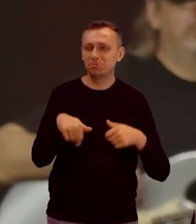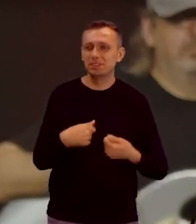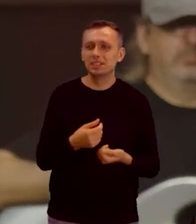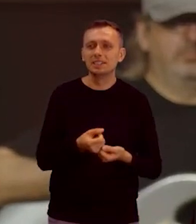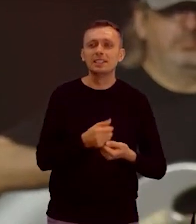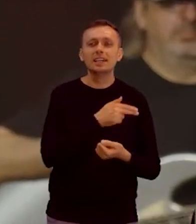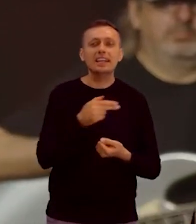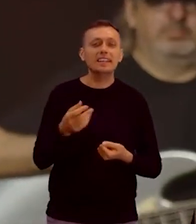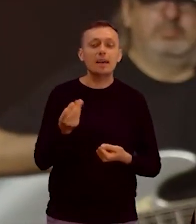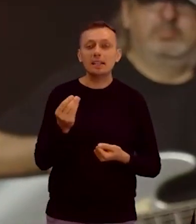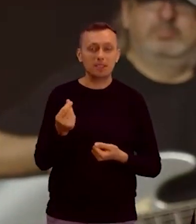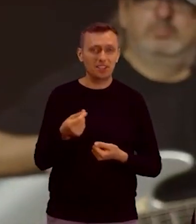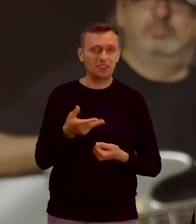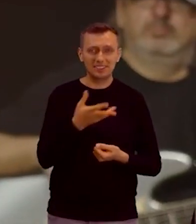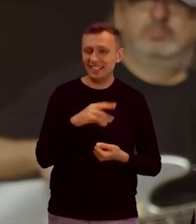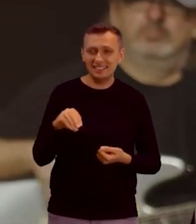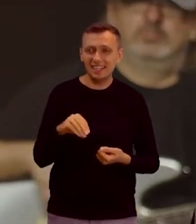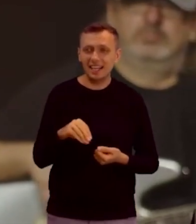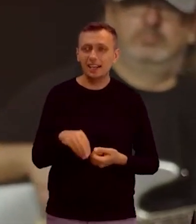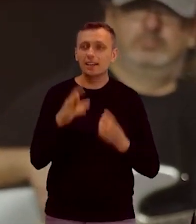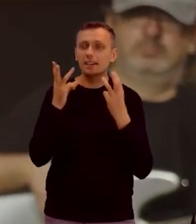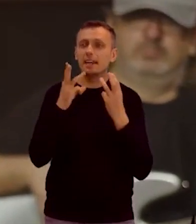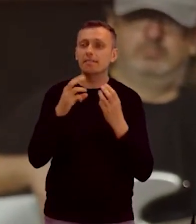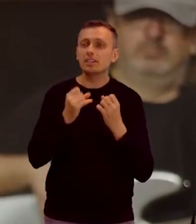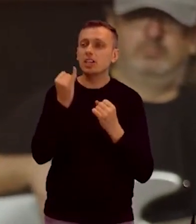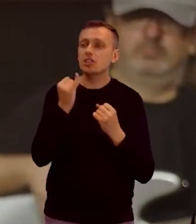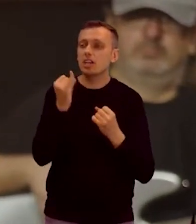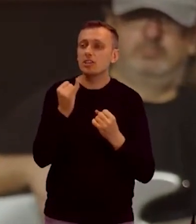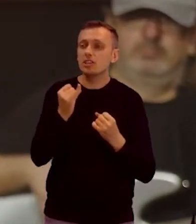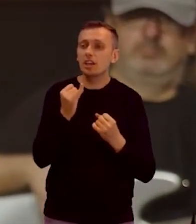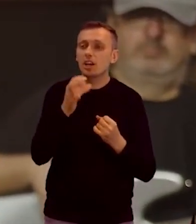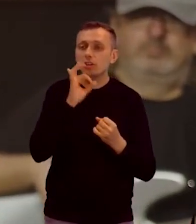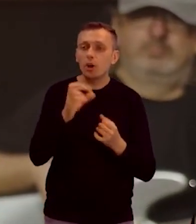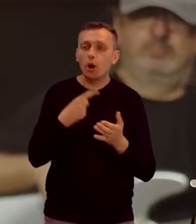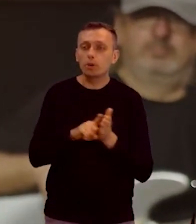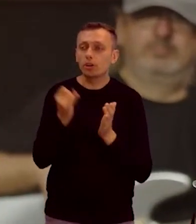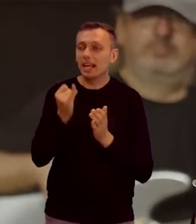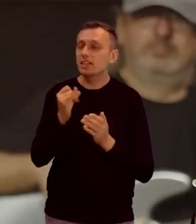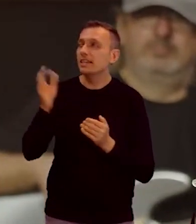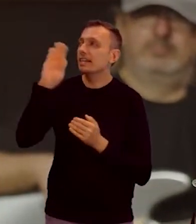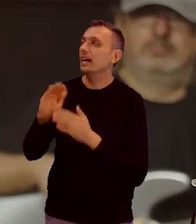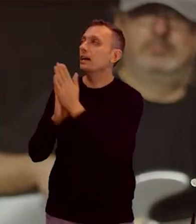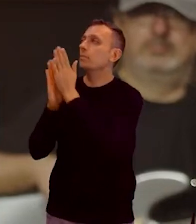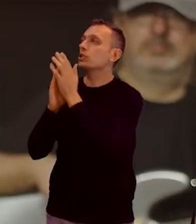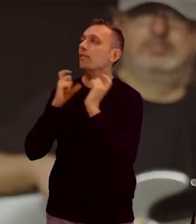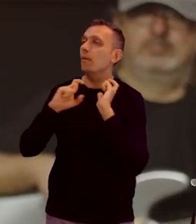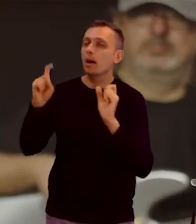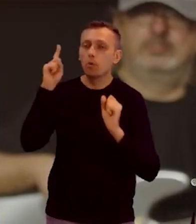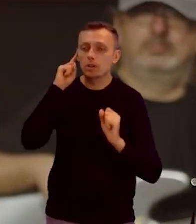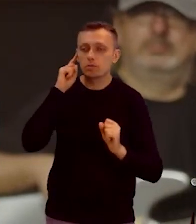o dobro dziecka, Bożą chwałę, o ten głos, który powinien być słyszalny, bo jest bardzo